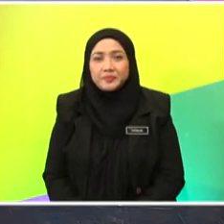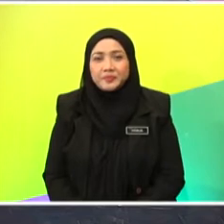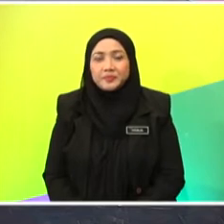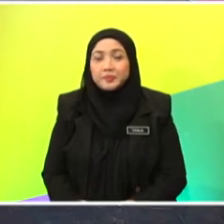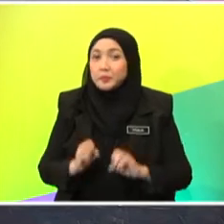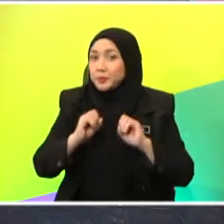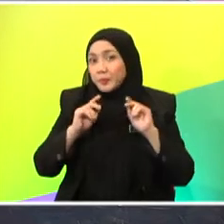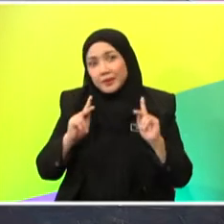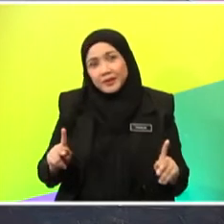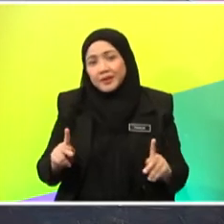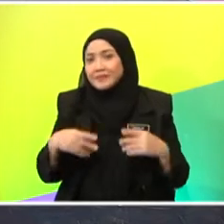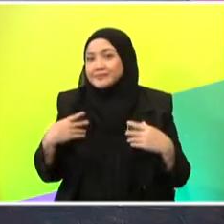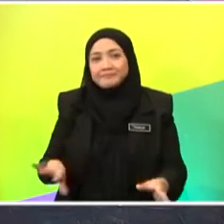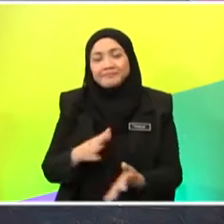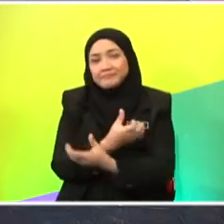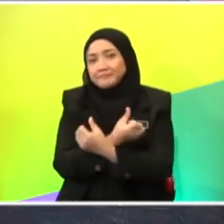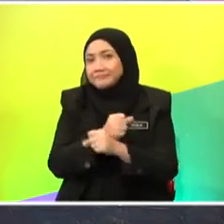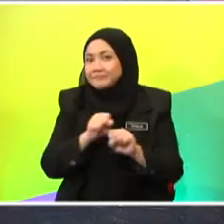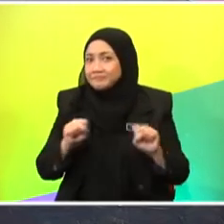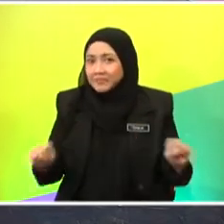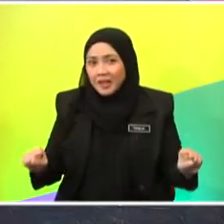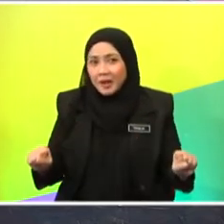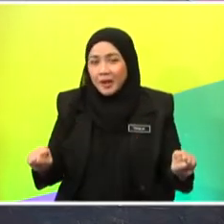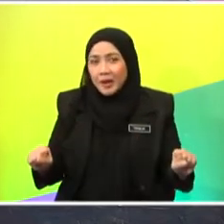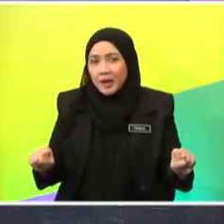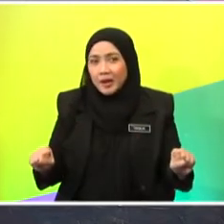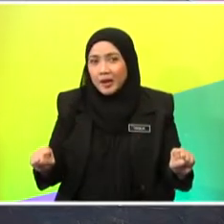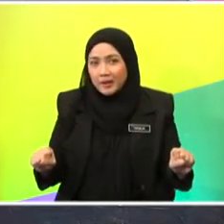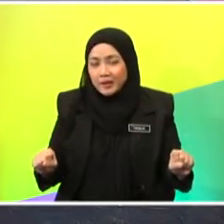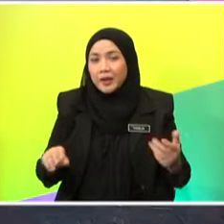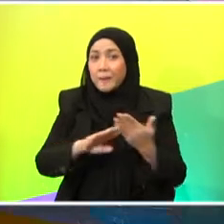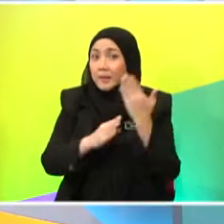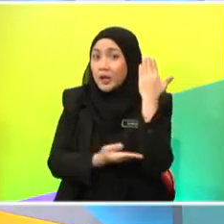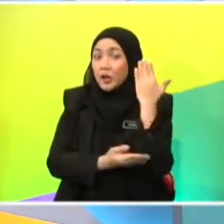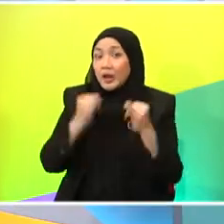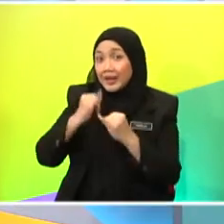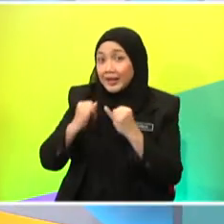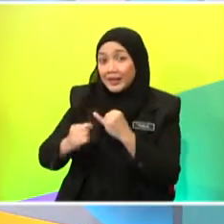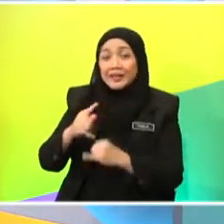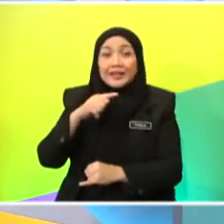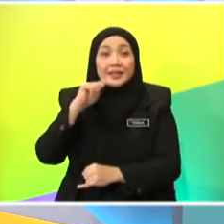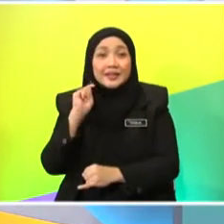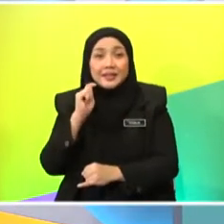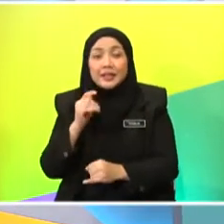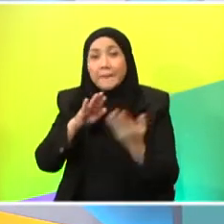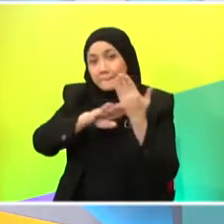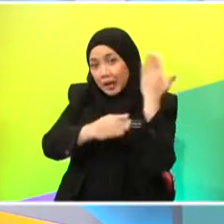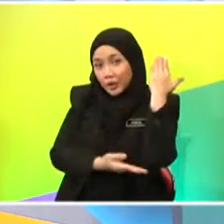kejunya baku yang tak hebat cool itik Oke Baik nampaknya